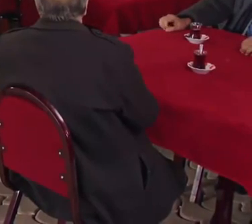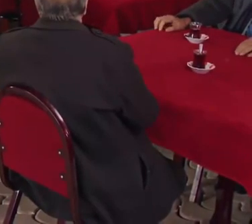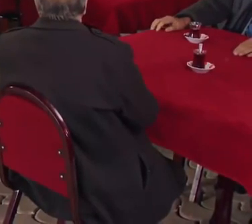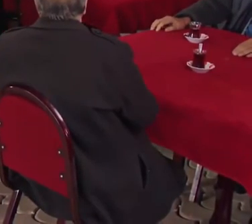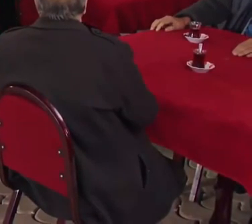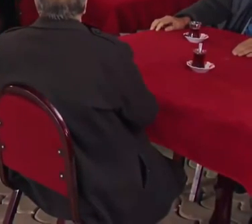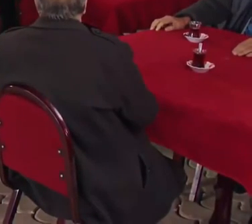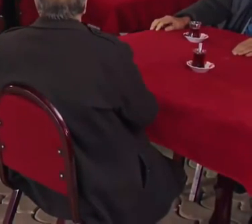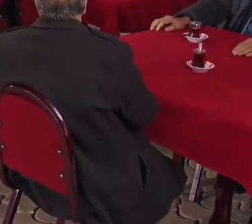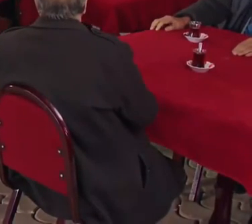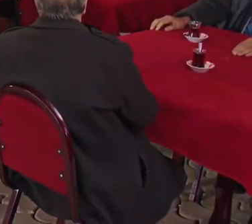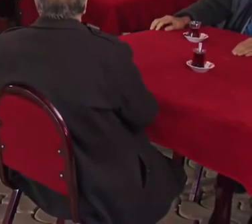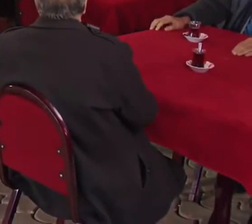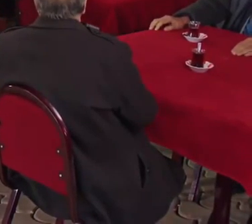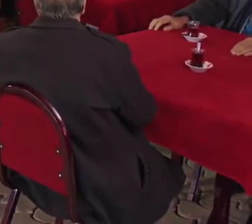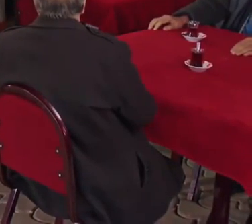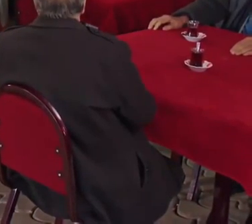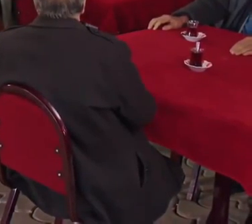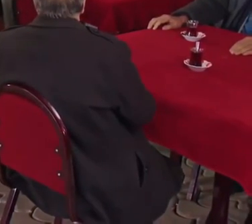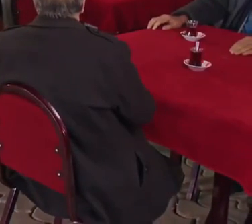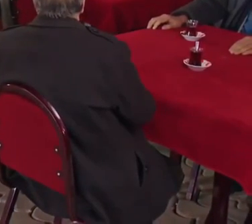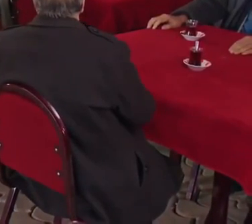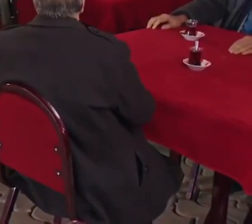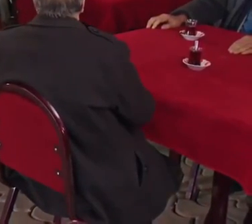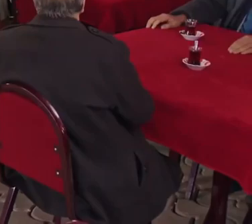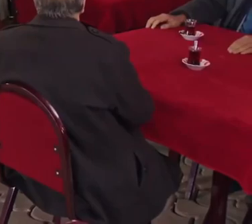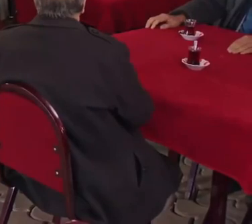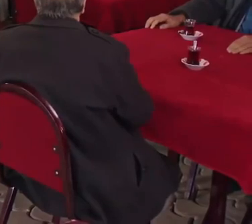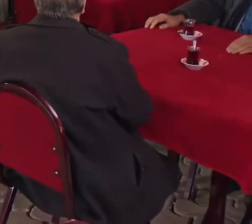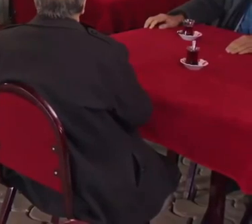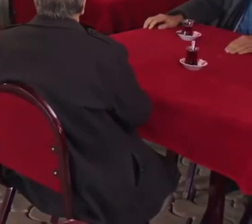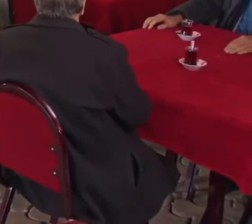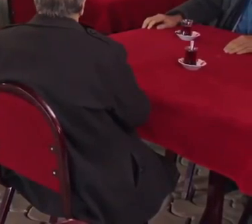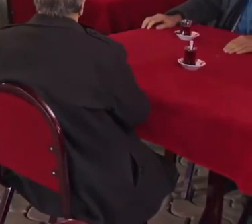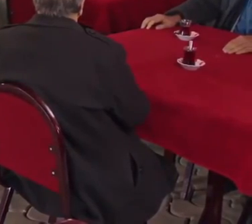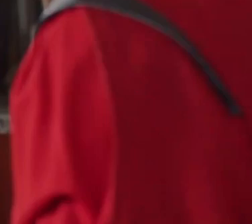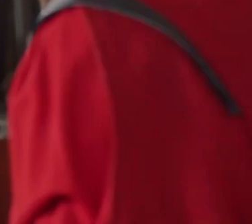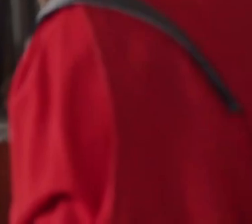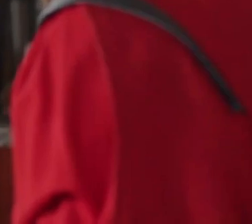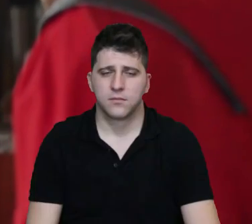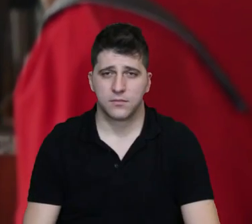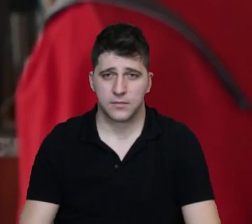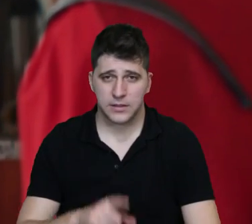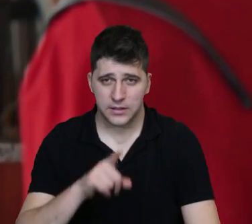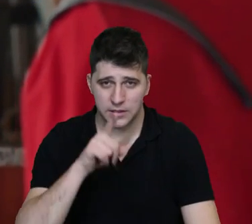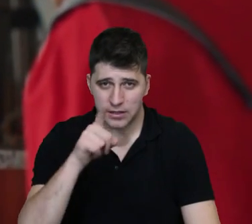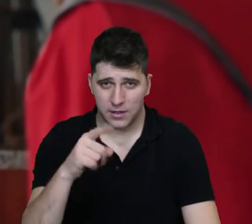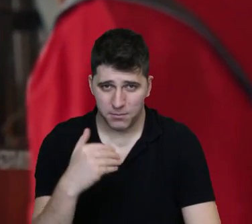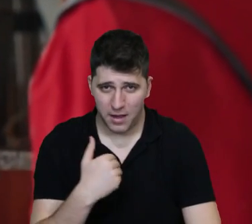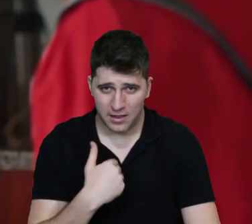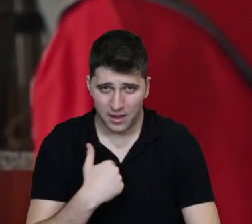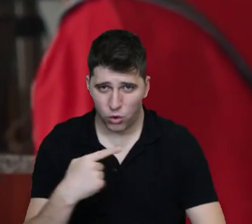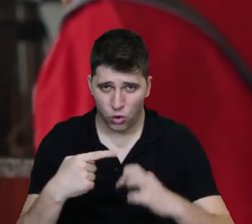yöneldi. Oral da kabadayı edasıyla ağır ağır dönüp geldi ve karşılıklı oturdular. Sen benden rol